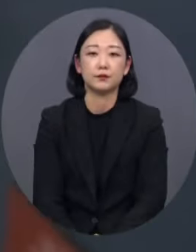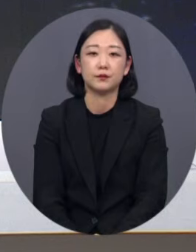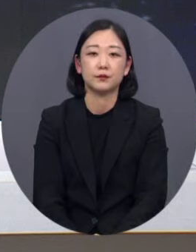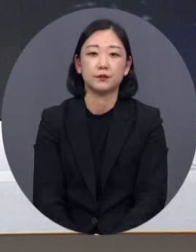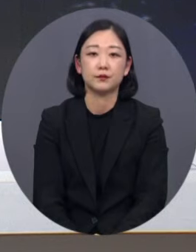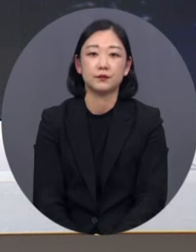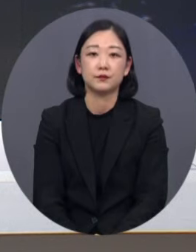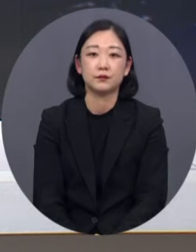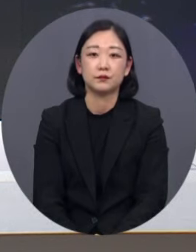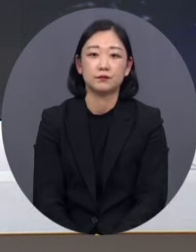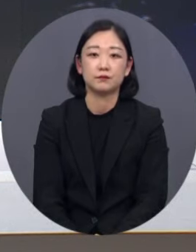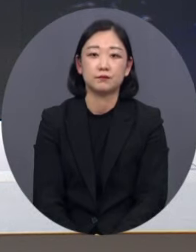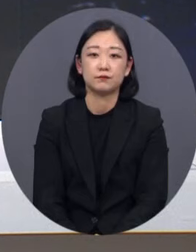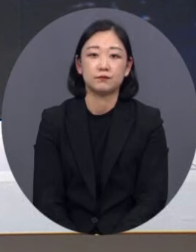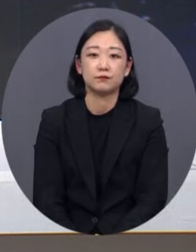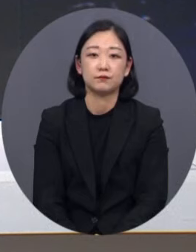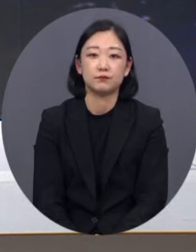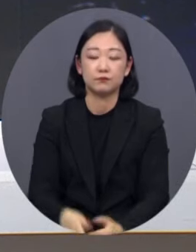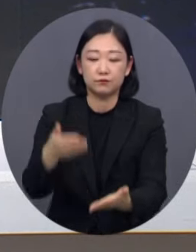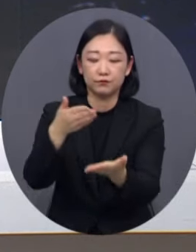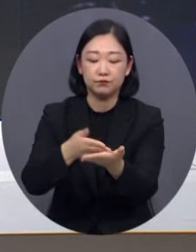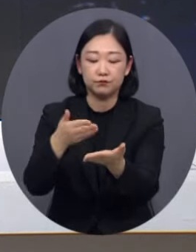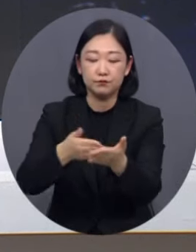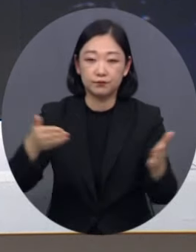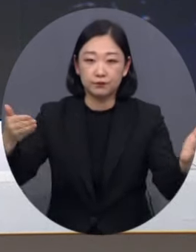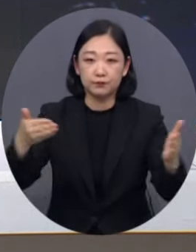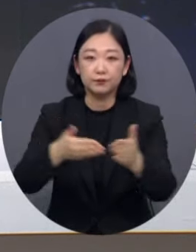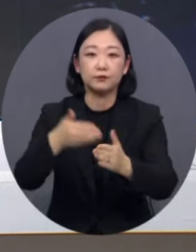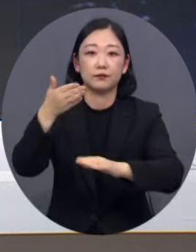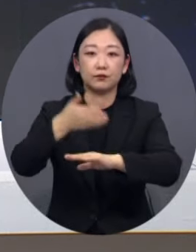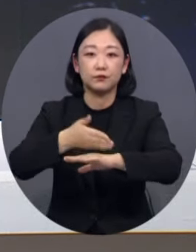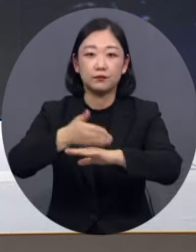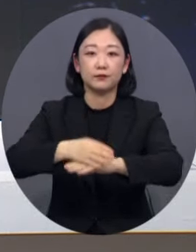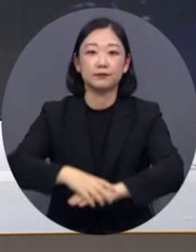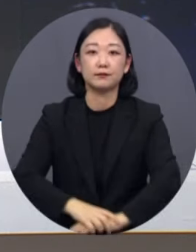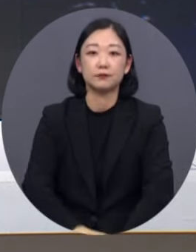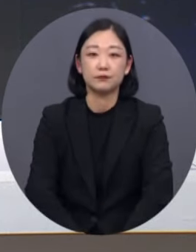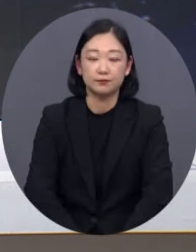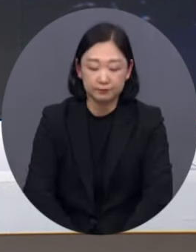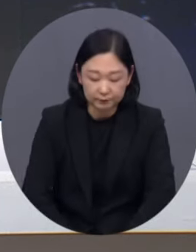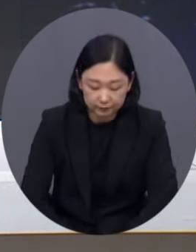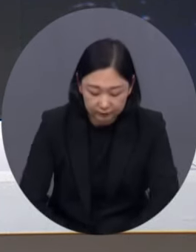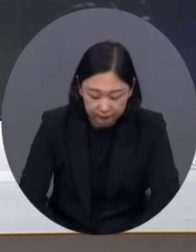뉴스데스크 뉴스 마칩니다. 시청해주신 여러분 고맙습니다.